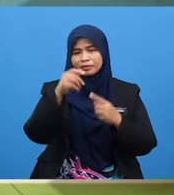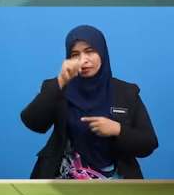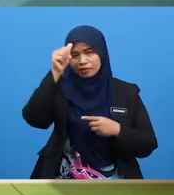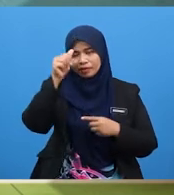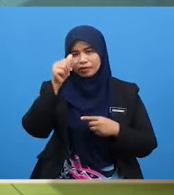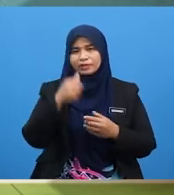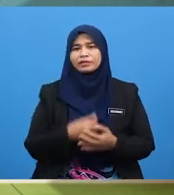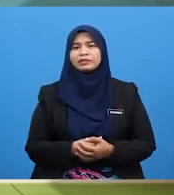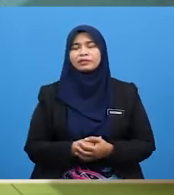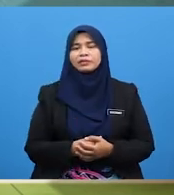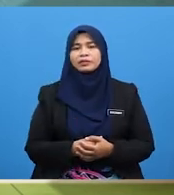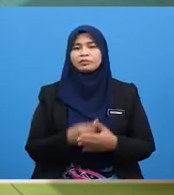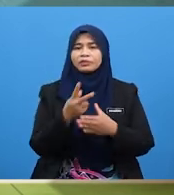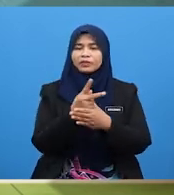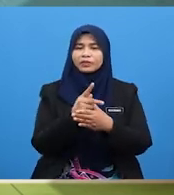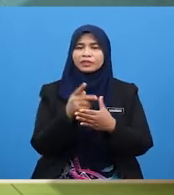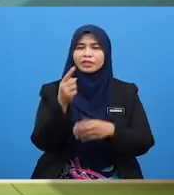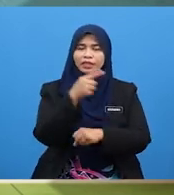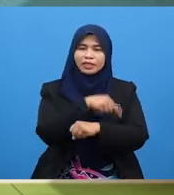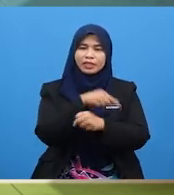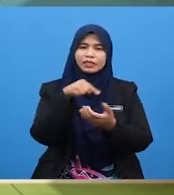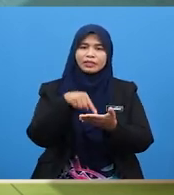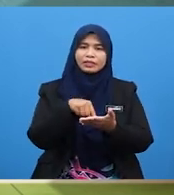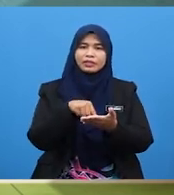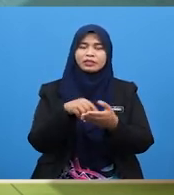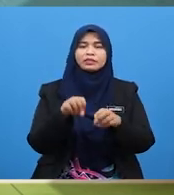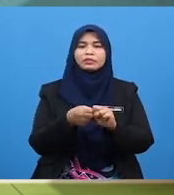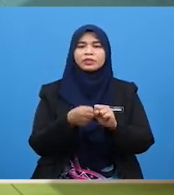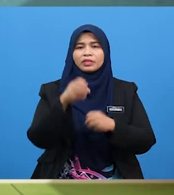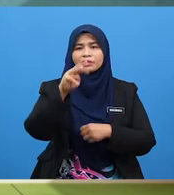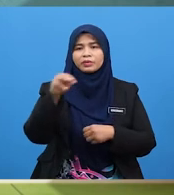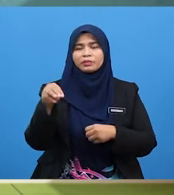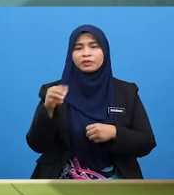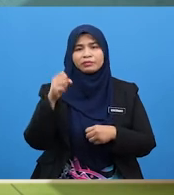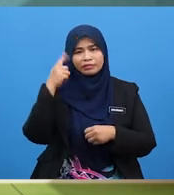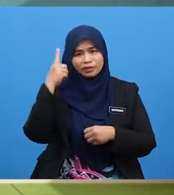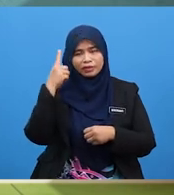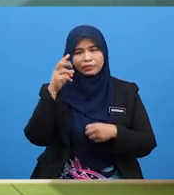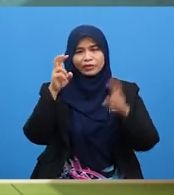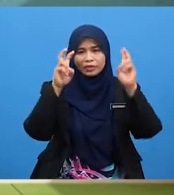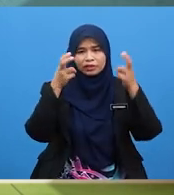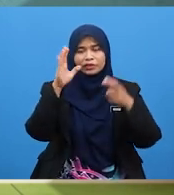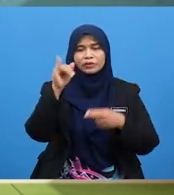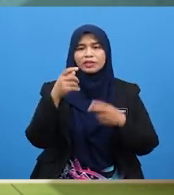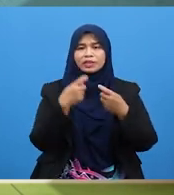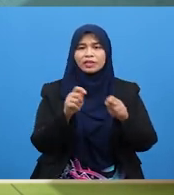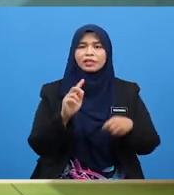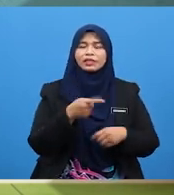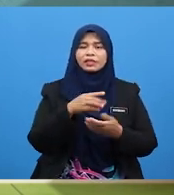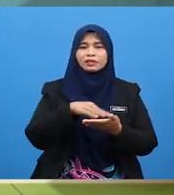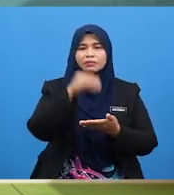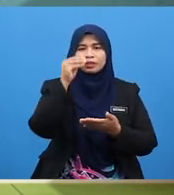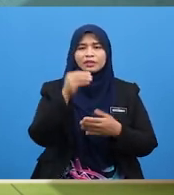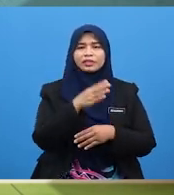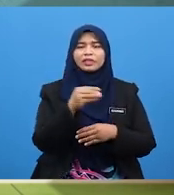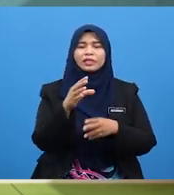Alhamdulillah, sekian dahulu perkongsian kita pada kali ini. Semoga murid-murid memahami tajuk yang telah dipelajari